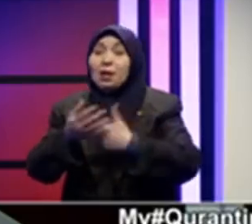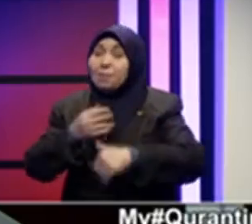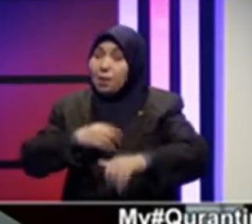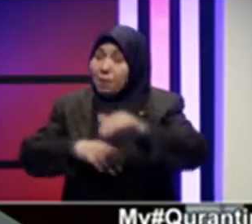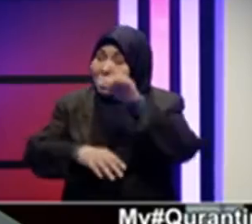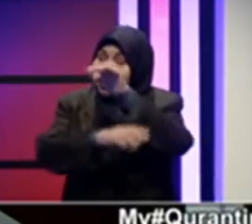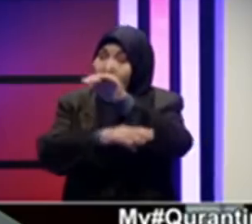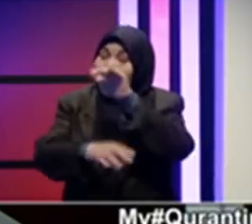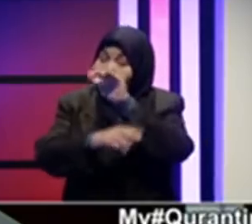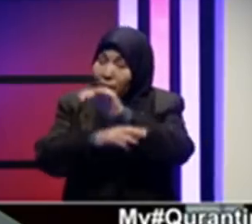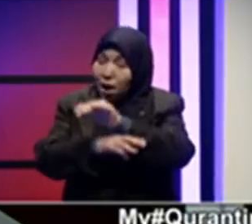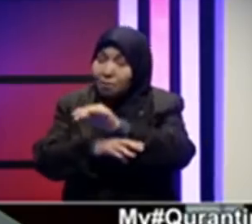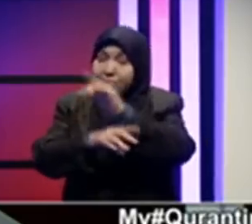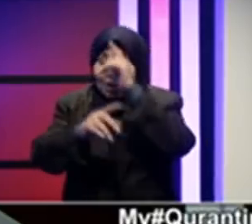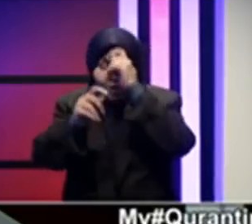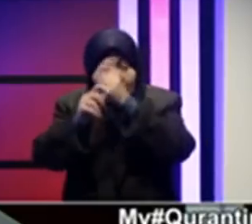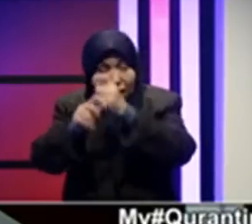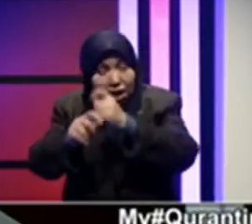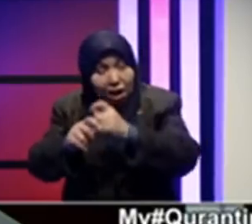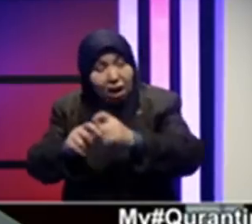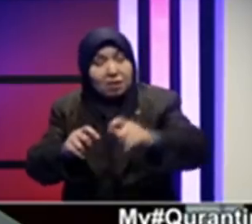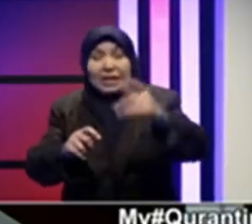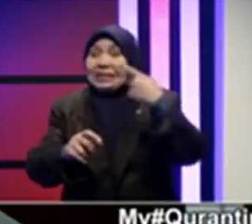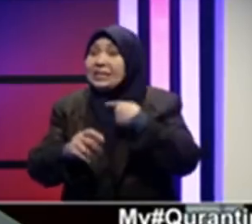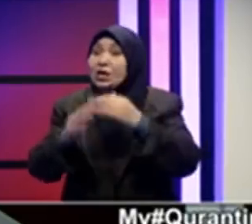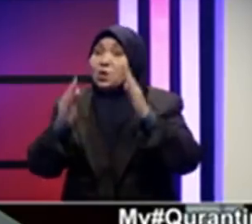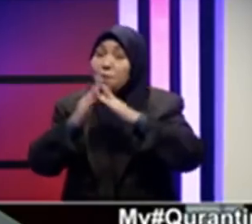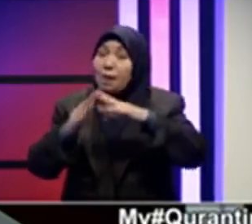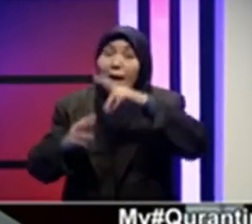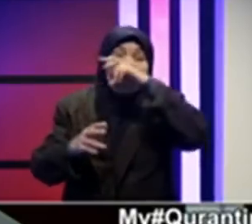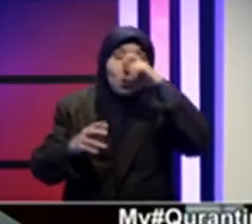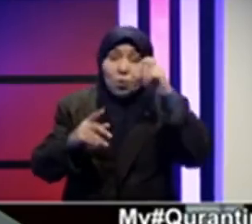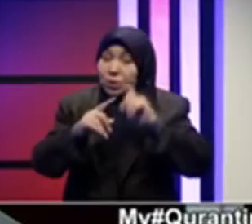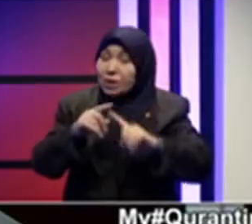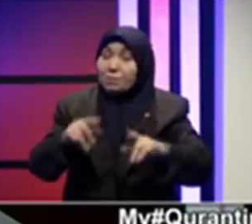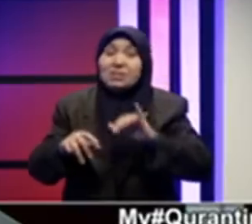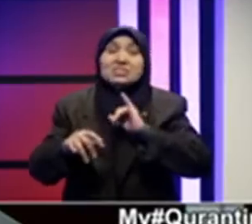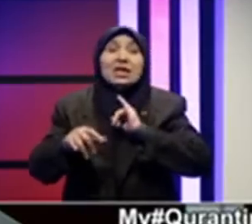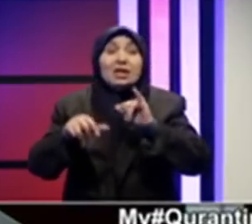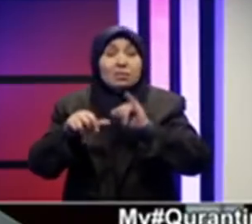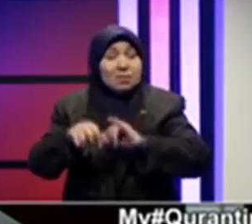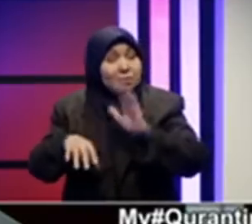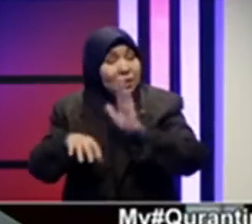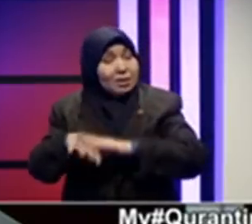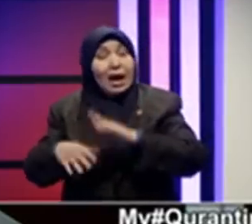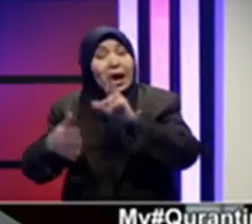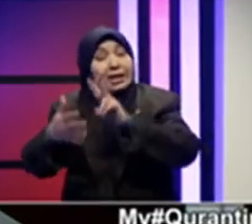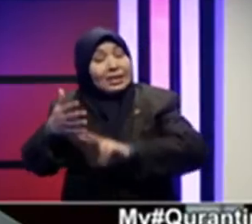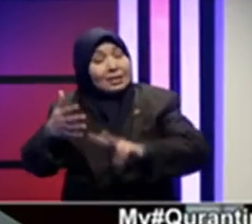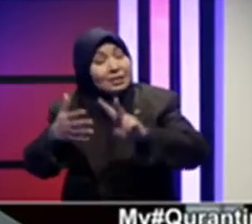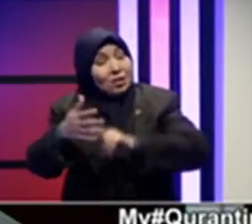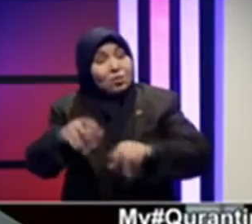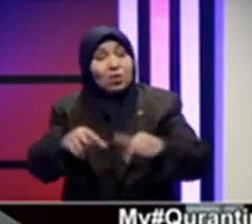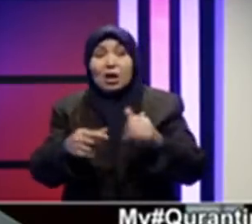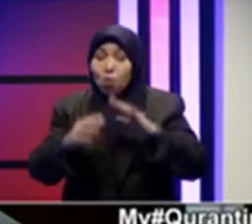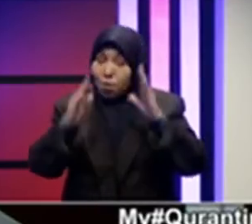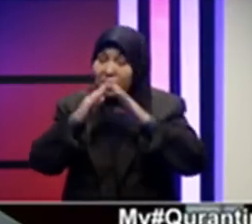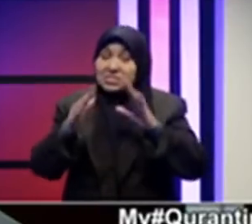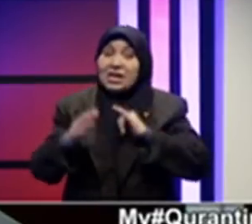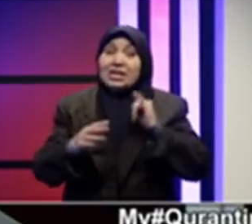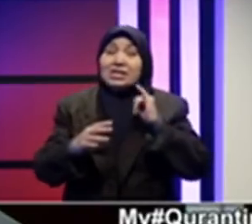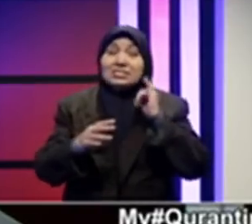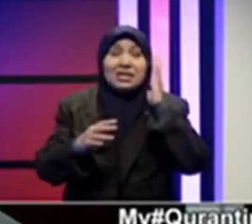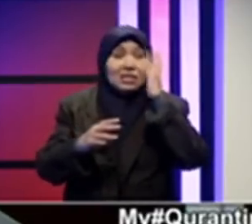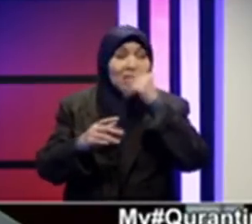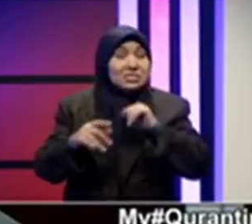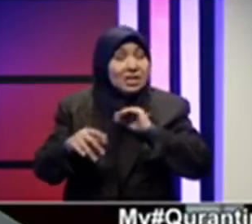buruk tapi kita masih solat. Kita rumah buruk masih lagi saya ajak anak saya baca Quran. Rumah saya cantik, kalau saya tak panggil